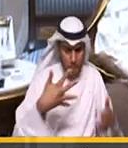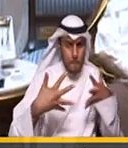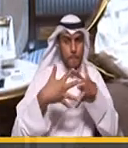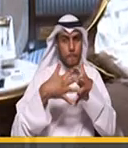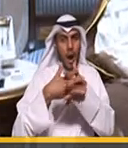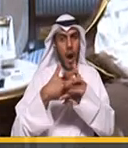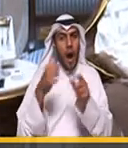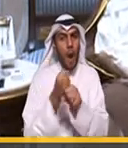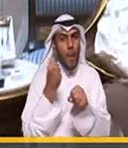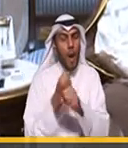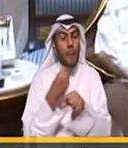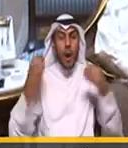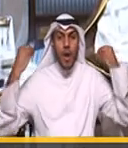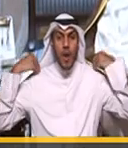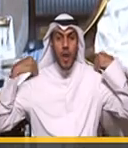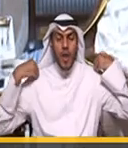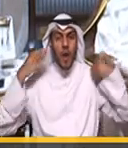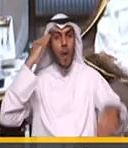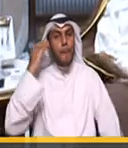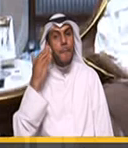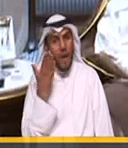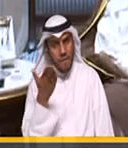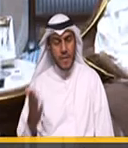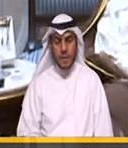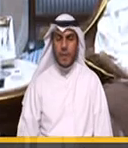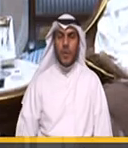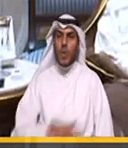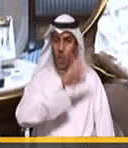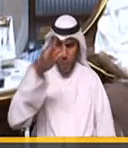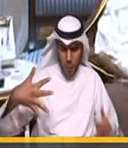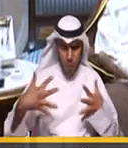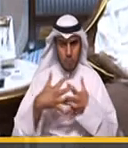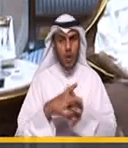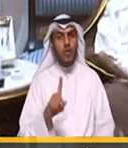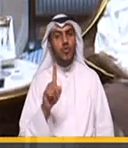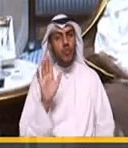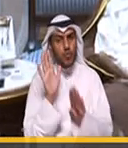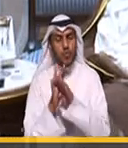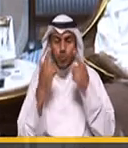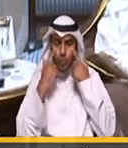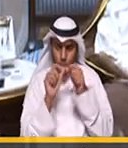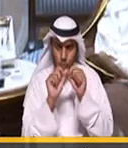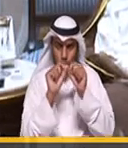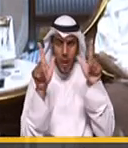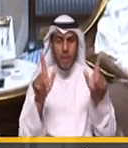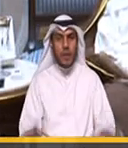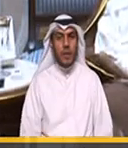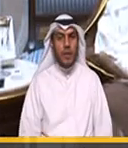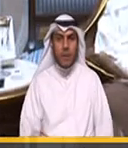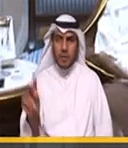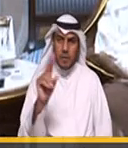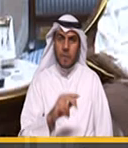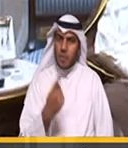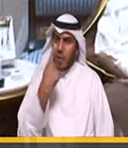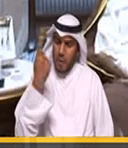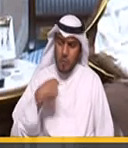العمل الرياضي، دور رياضه المراه ايضا، كل هذه طعمرك راح يكون ان شاء الله في له واقع ويحقق ان شاء الله توجيهات